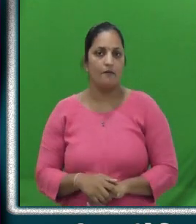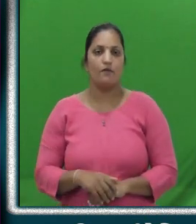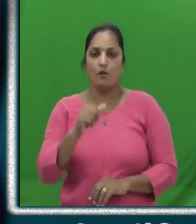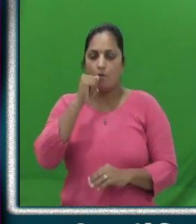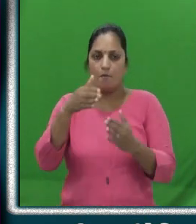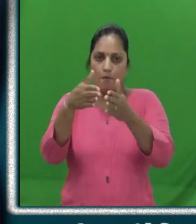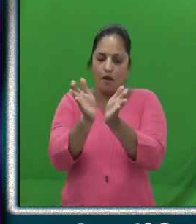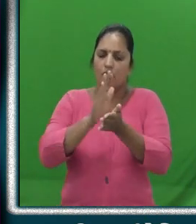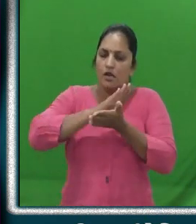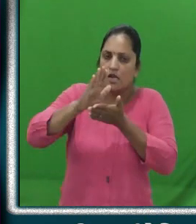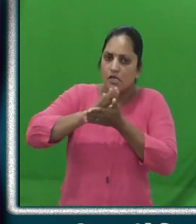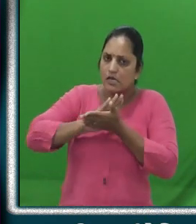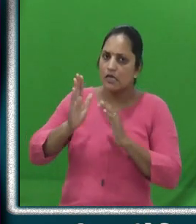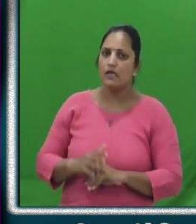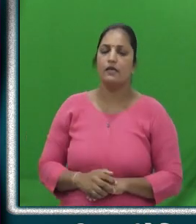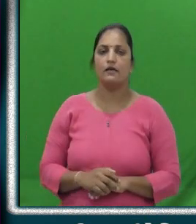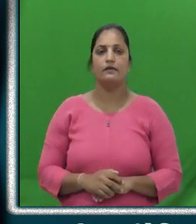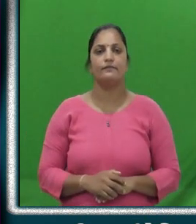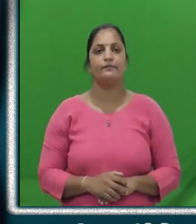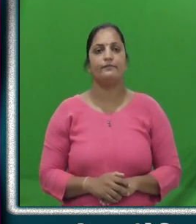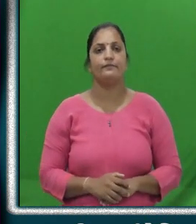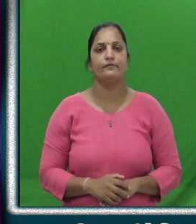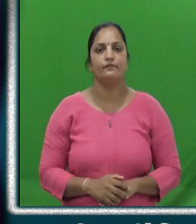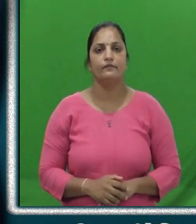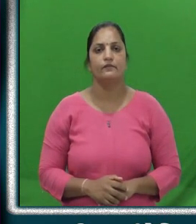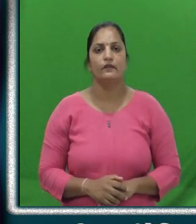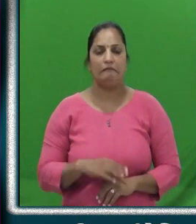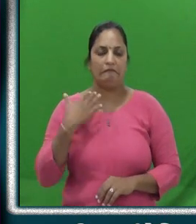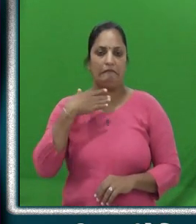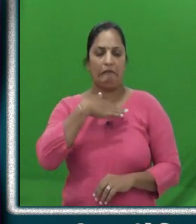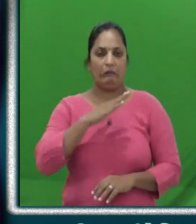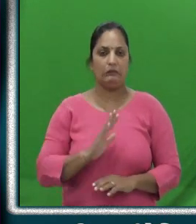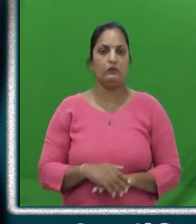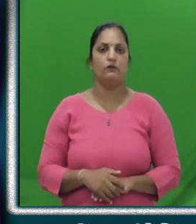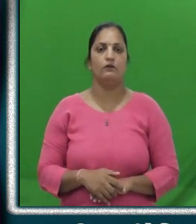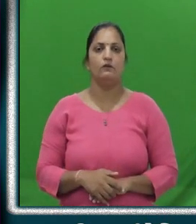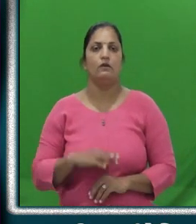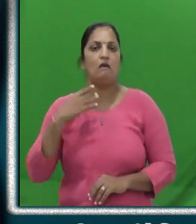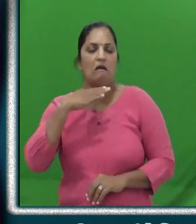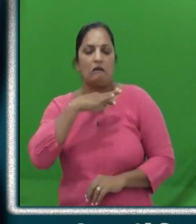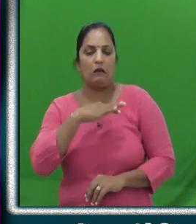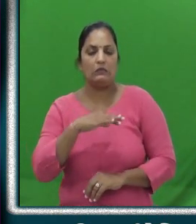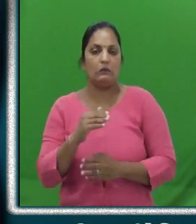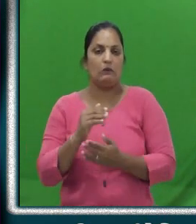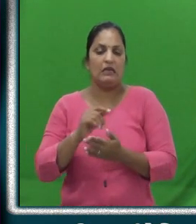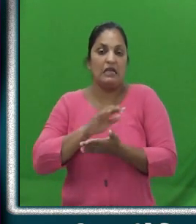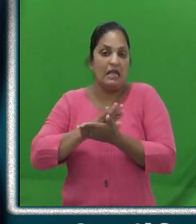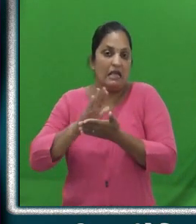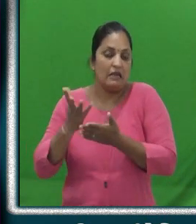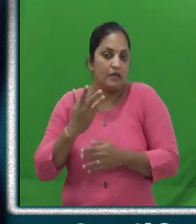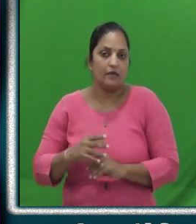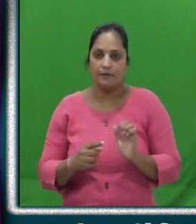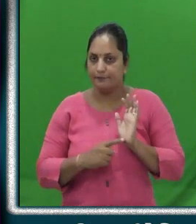રીતના લેક તળાવની સફાઈ કરે, તળાવ ઉપર ઘણું બધું ગાર્બેજ કચરો હોય, એ કચરાની સફાઈ કેવી રીતના